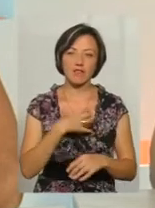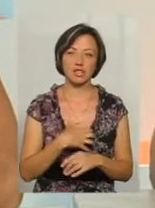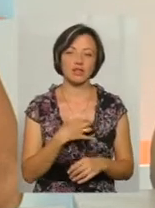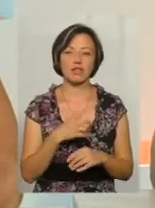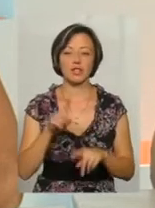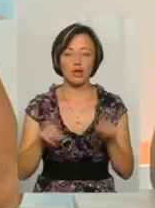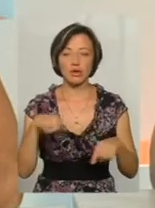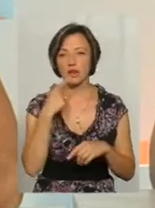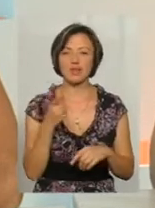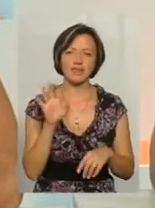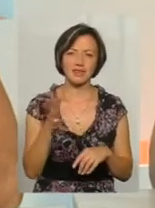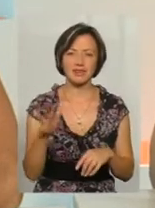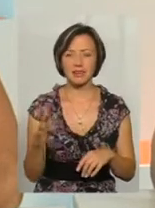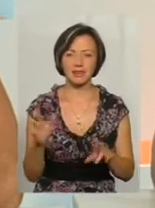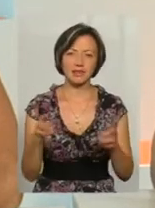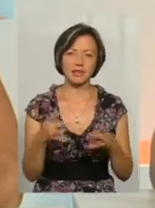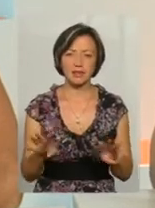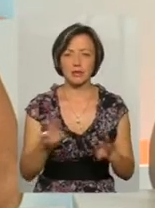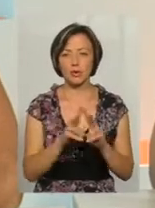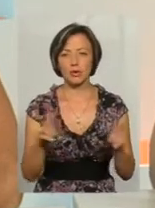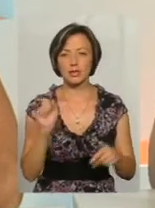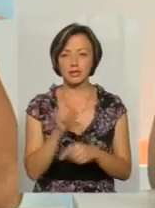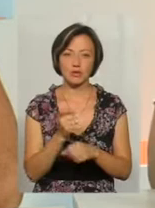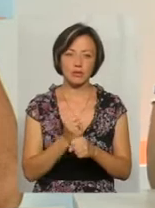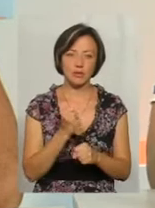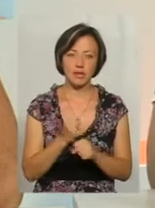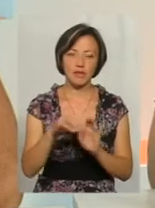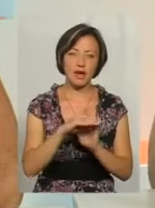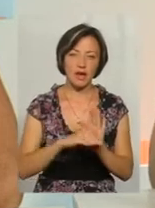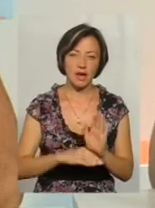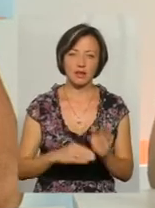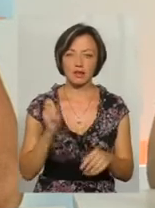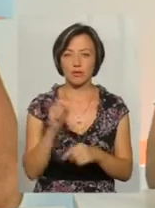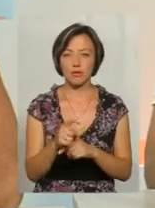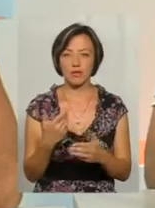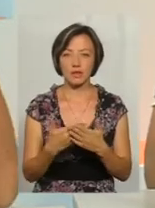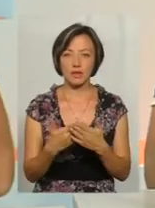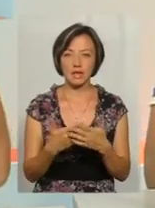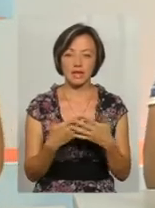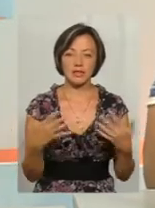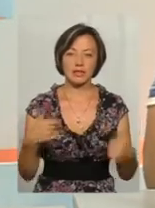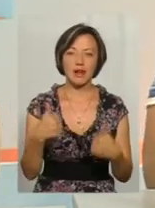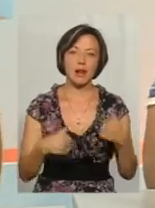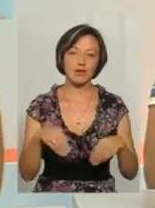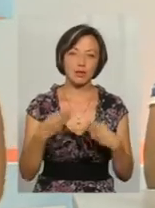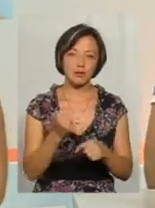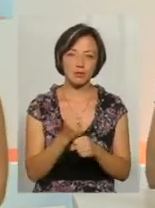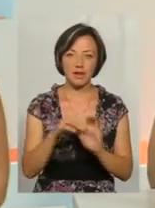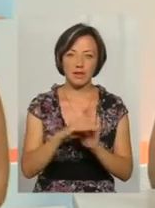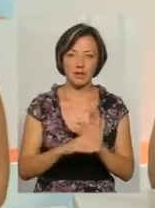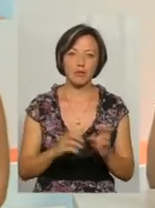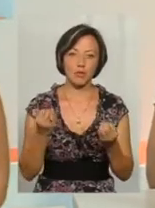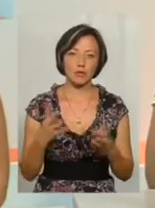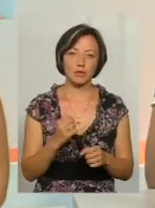що, ну, дехто каже, ну, це так, типу там хтось на замовлення зробив рейтинг, або там на замовлення там різних грантодавців зробили рейтинги, ну, просто